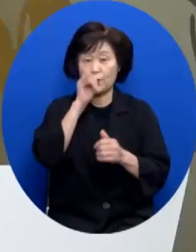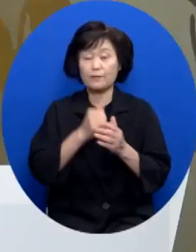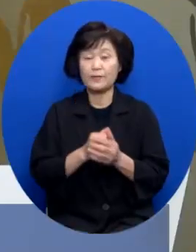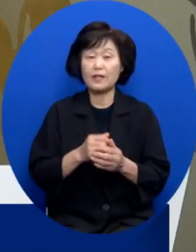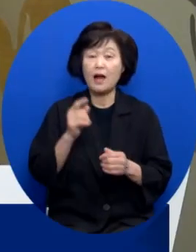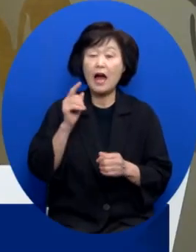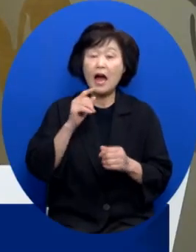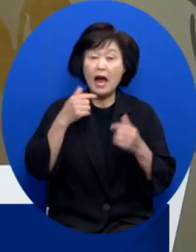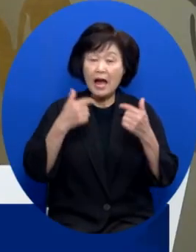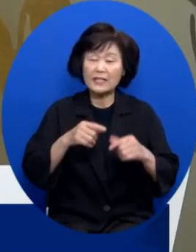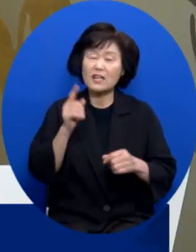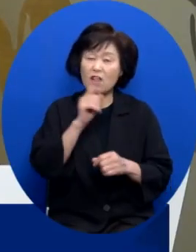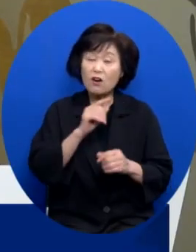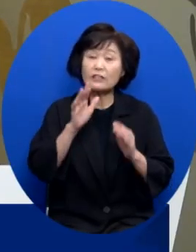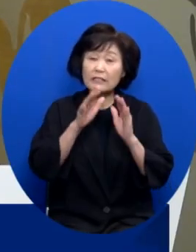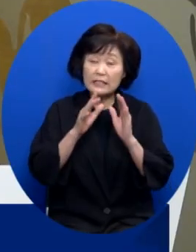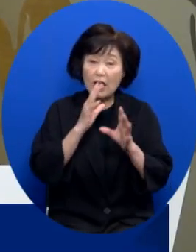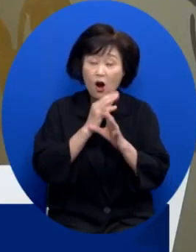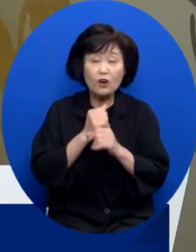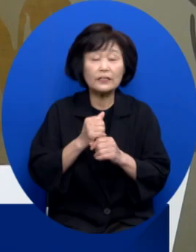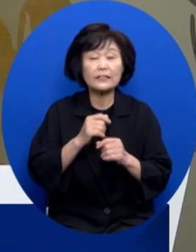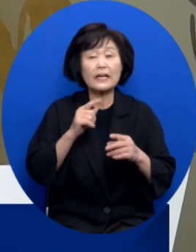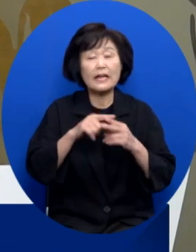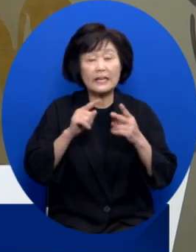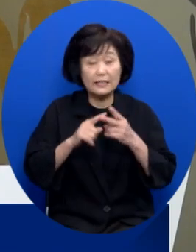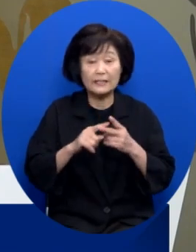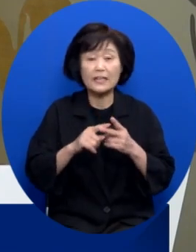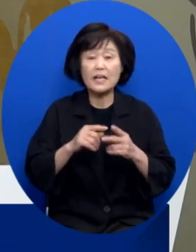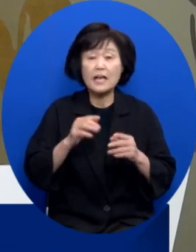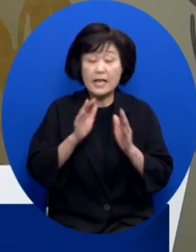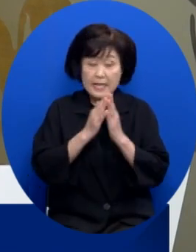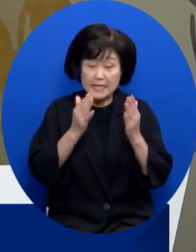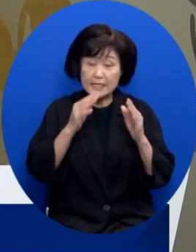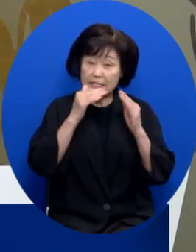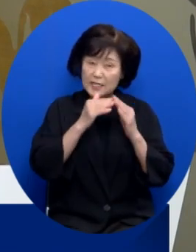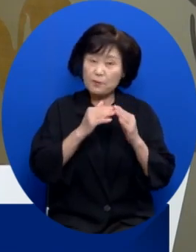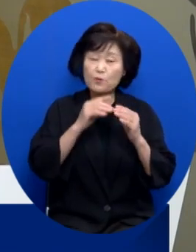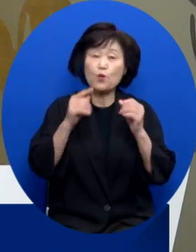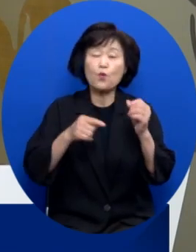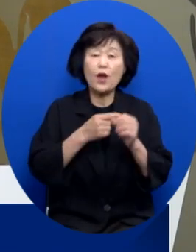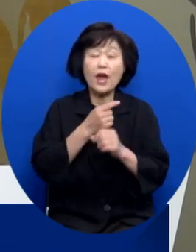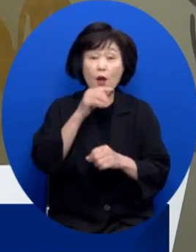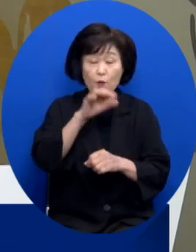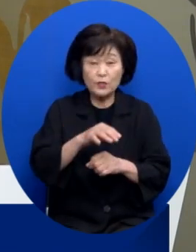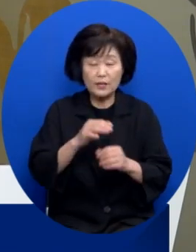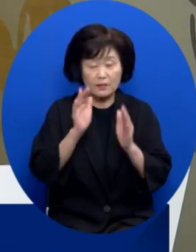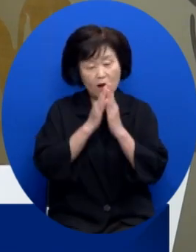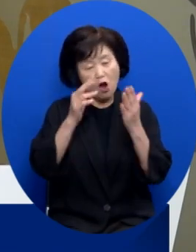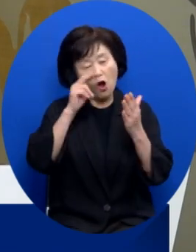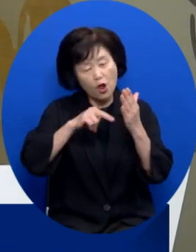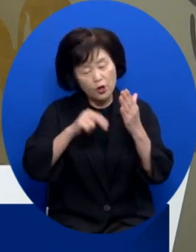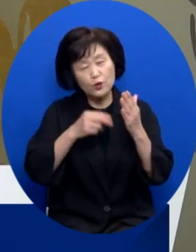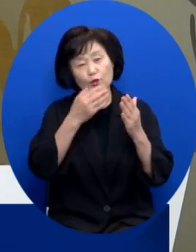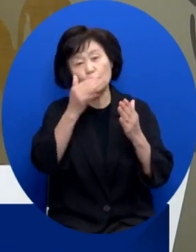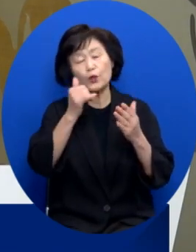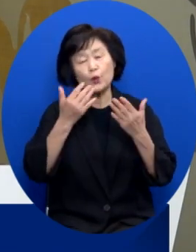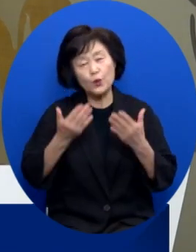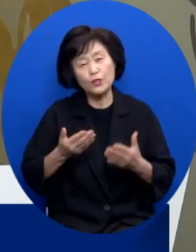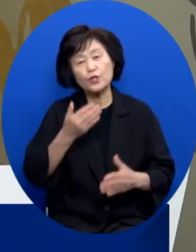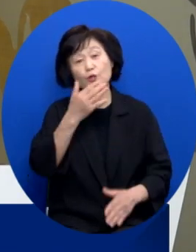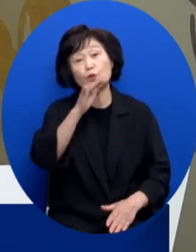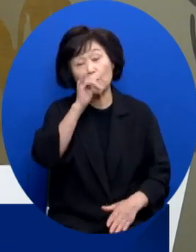어느 때든 집이 아닌 다른 공간에서 내가 책을 볼수 있고, 책을 보면서 숨을 돌릴 수도